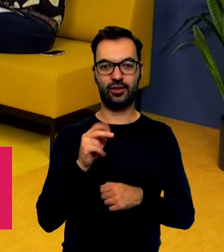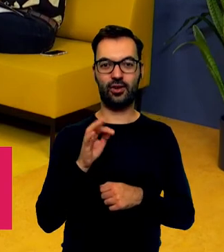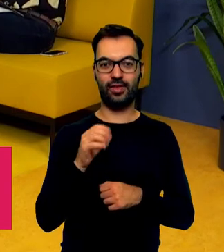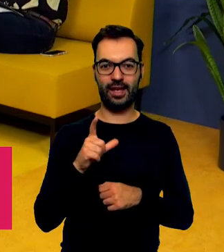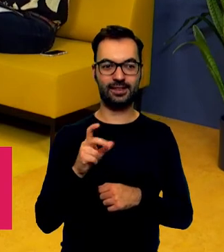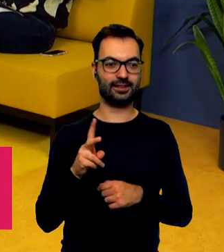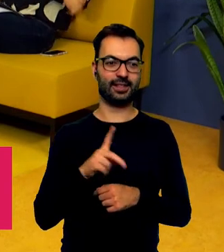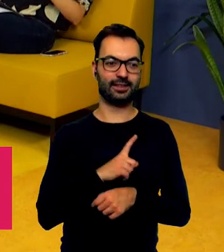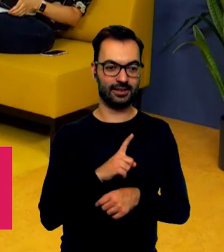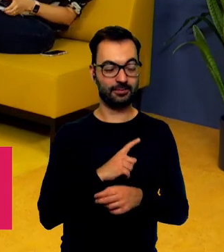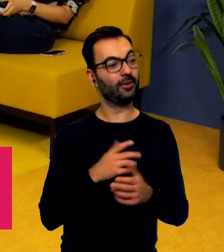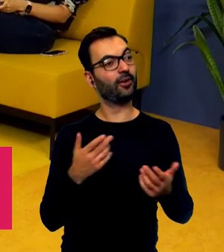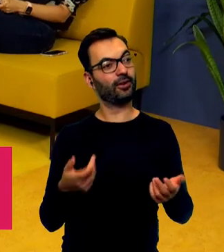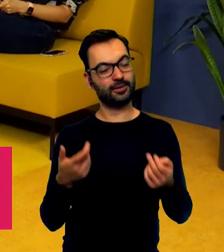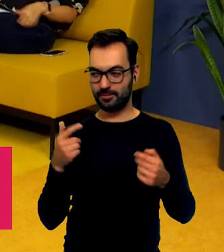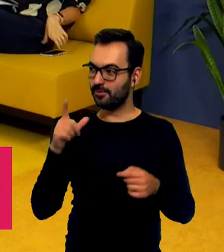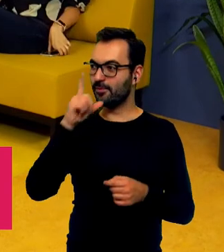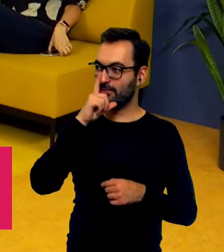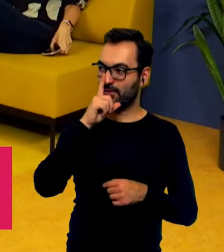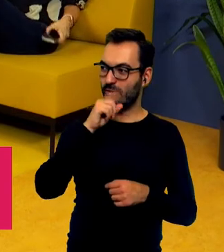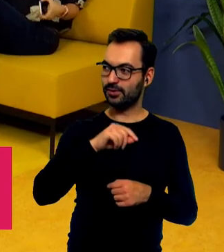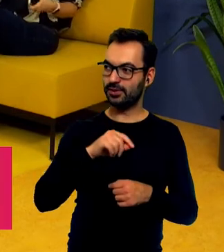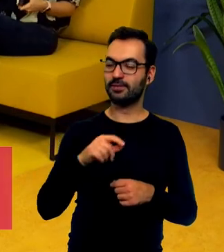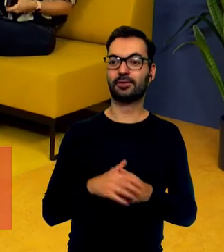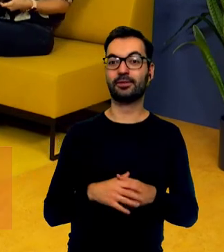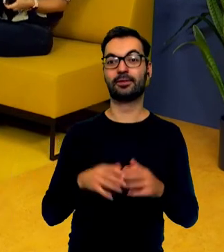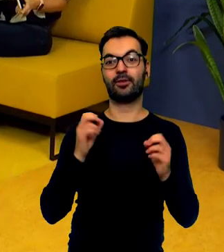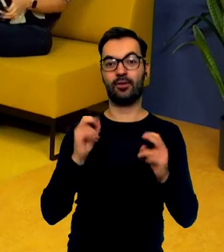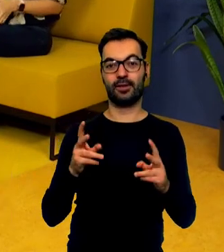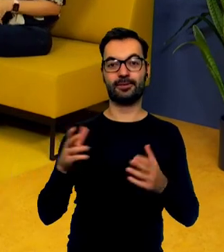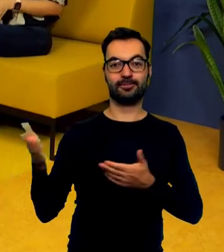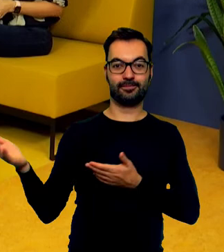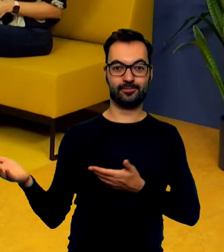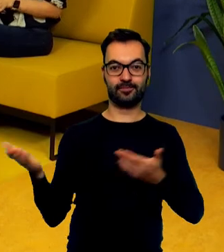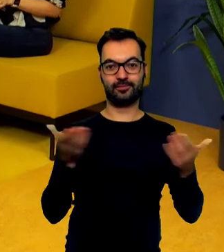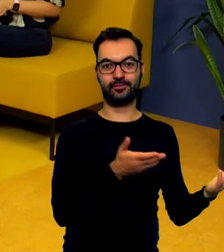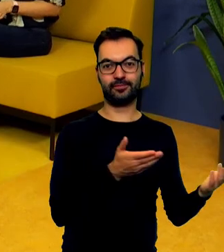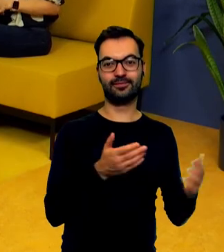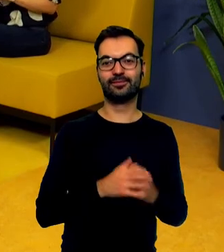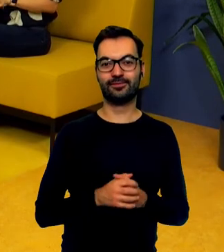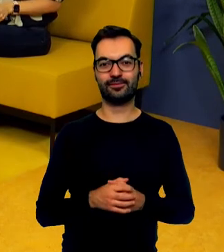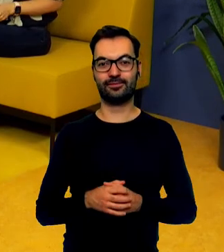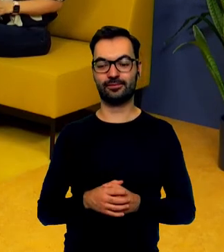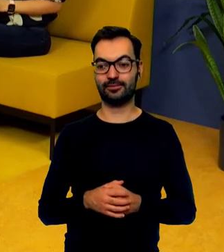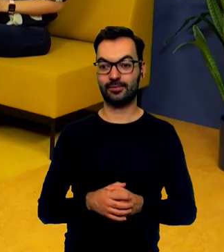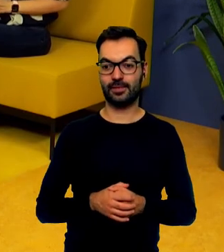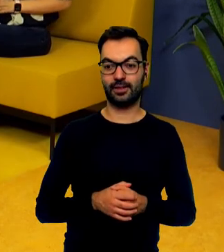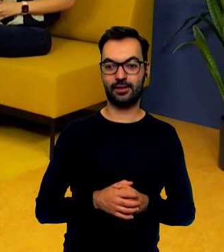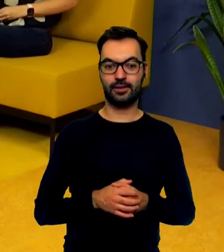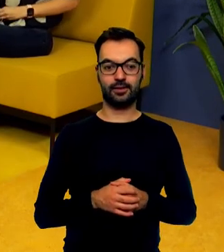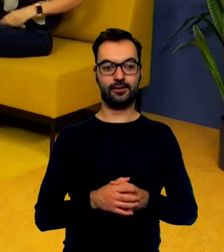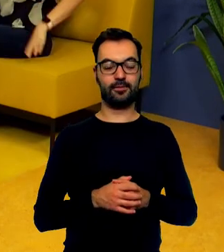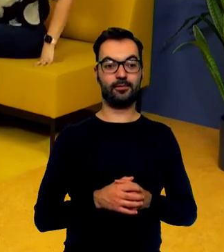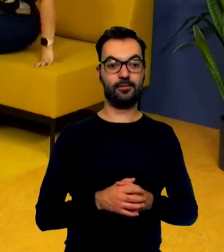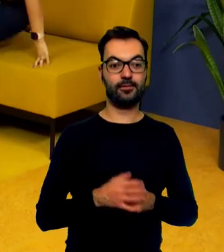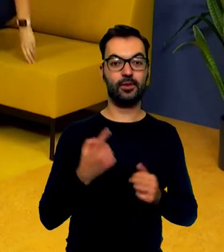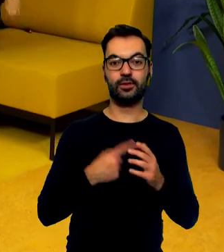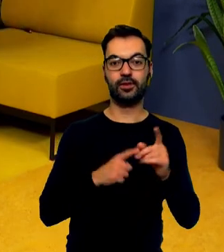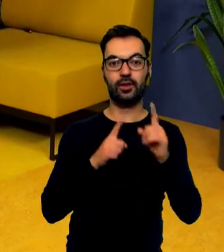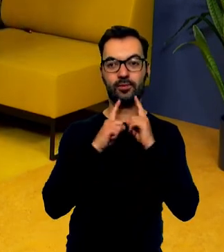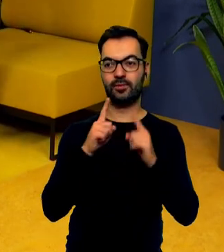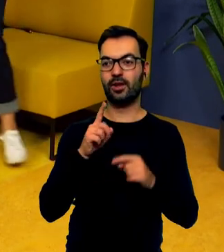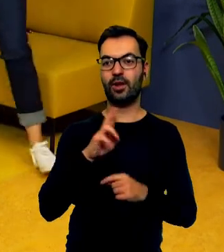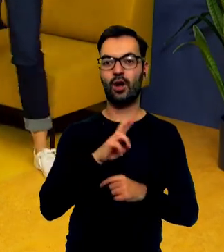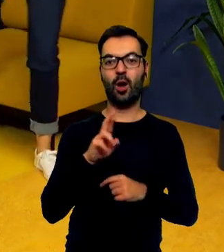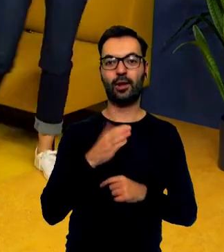zadbała. Niewykluczone, że to Zosia się skontaktowała z nami. Tomek, to zapraszam Cię do naszego quizu. Powiem Ci, że kiedy ostatnio rozmawiałam